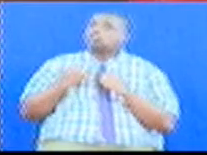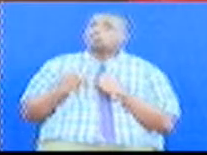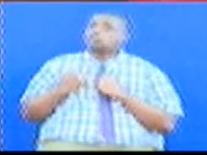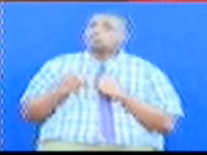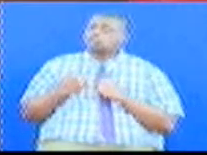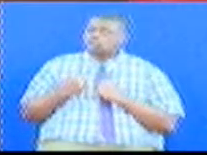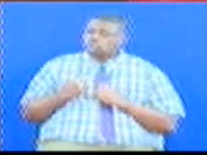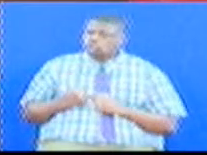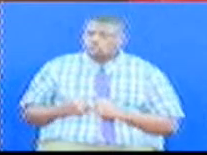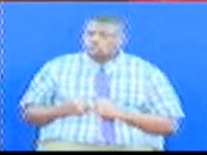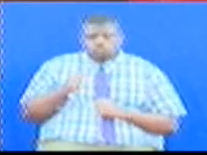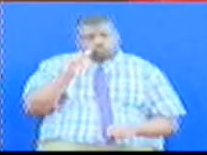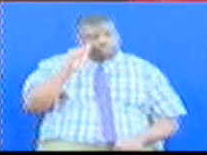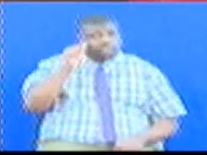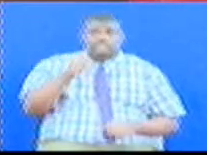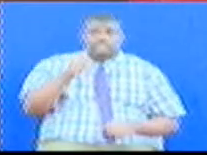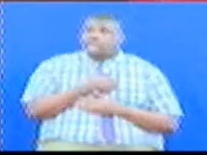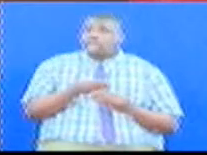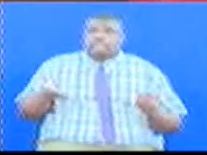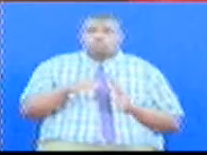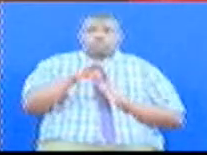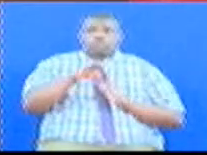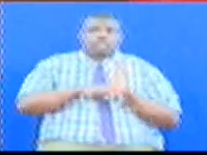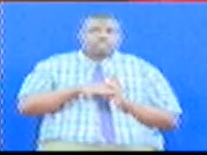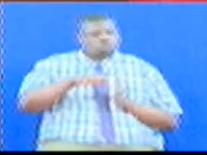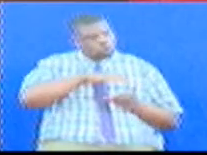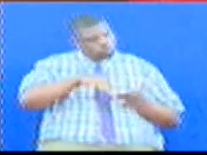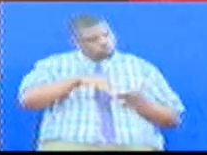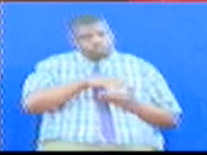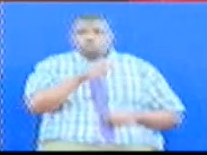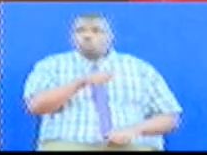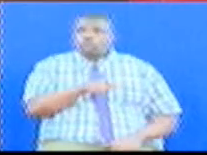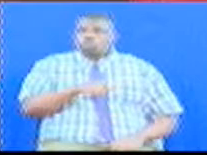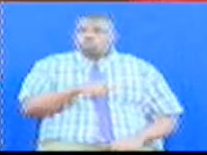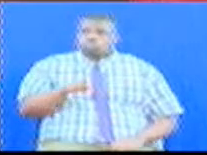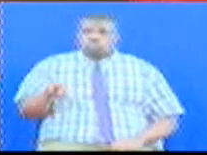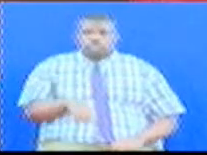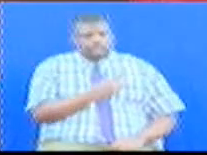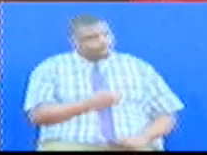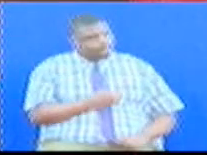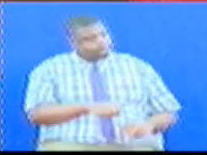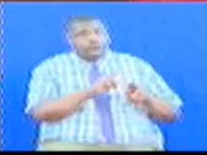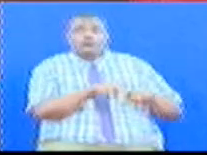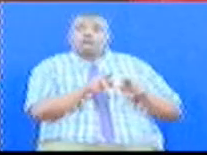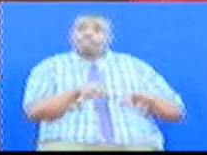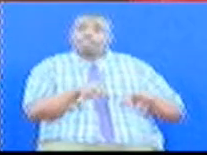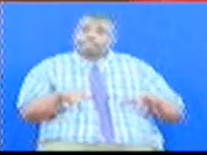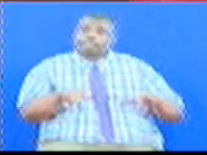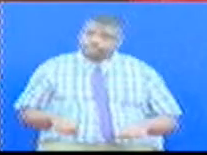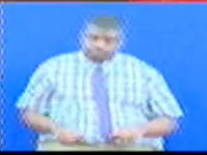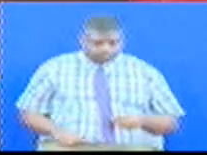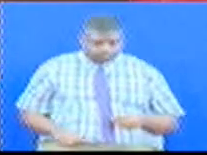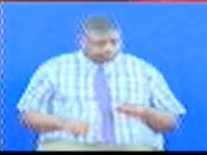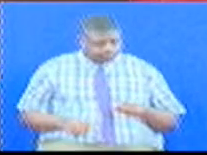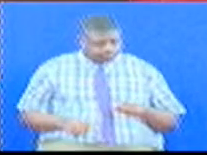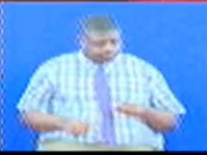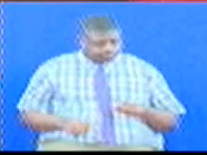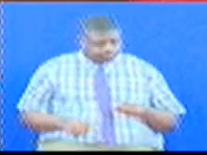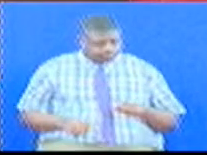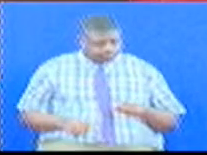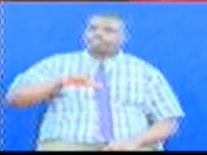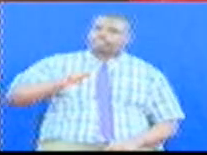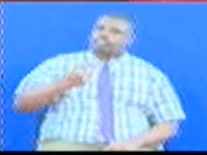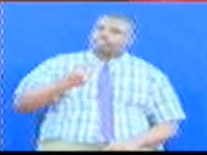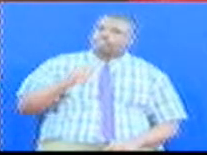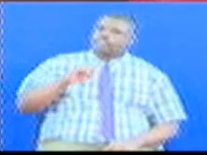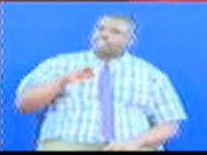sasa hizi ni China, haina utaratibu wa hovyo wa watu kwenda mahakamani. Na mheshimiwa Latifa Chande